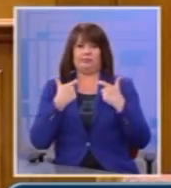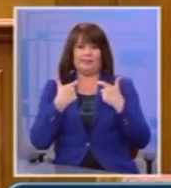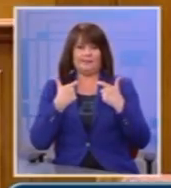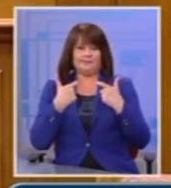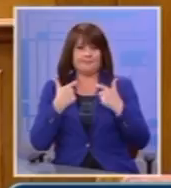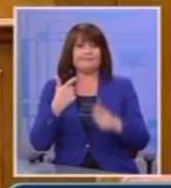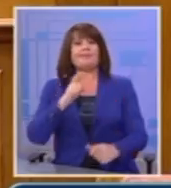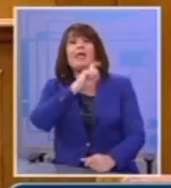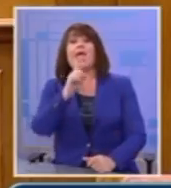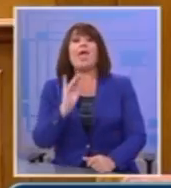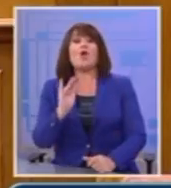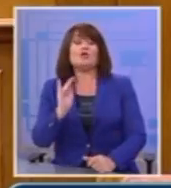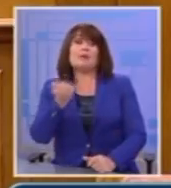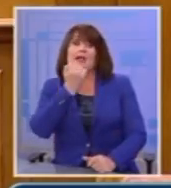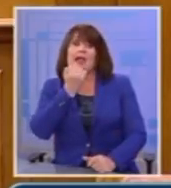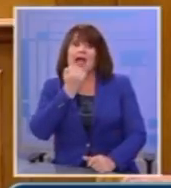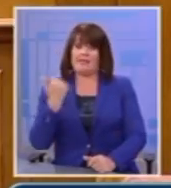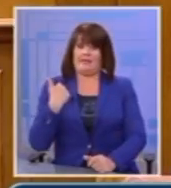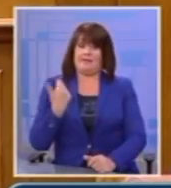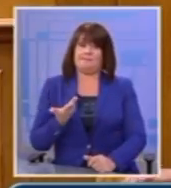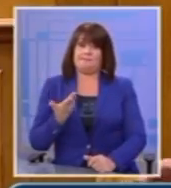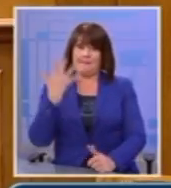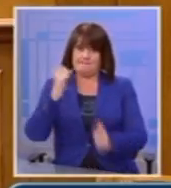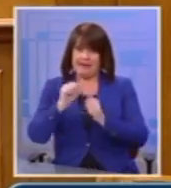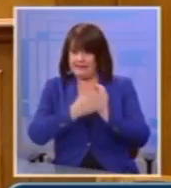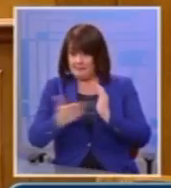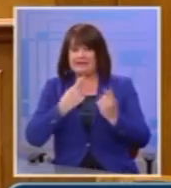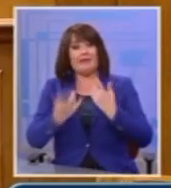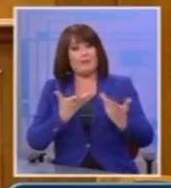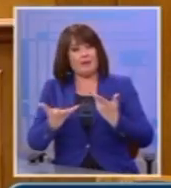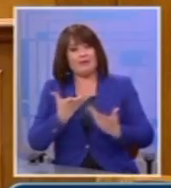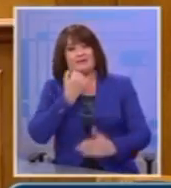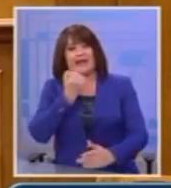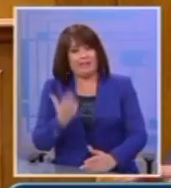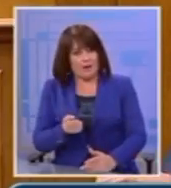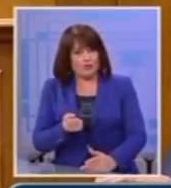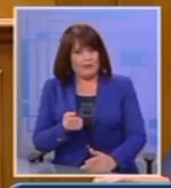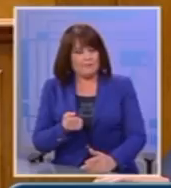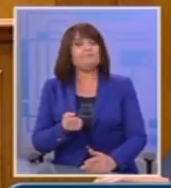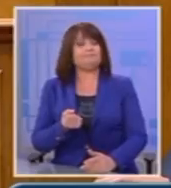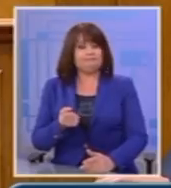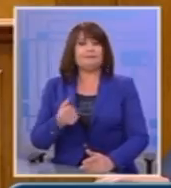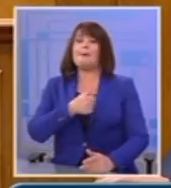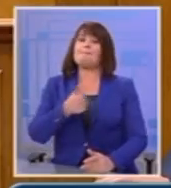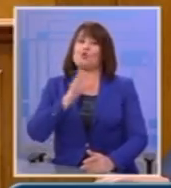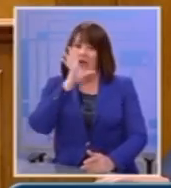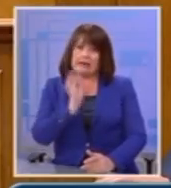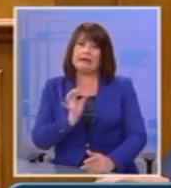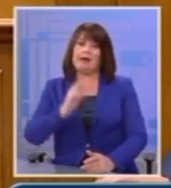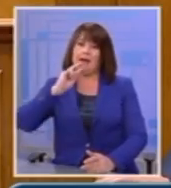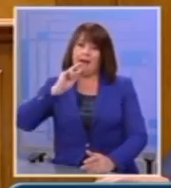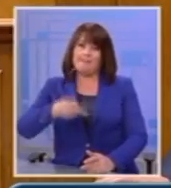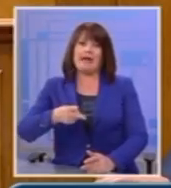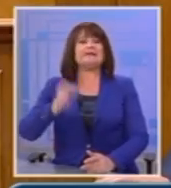Στο ερώτημα αν κάναμε λάθη στη διάρκεια της πεντάμινης διαπραγμάτευσης, η μόνη ειλικρινής απάντηση